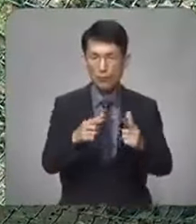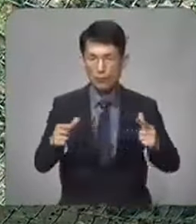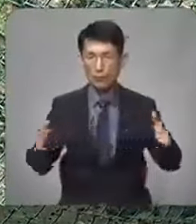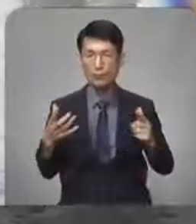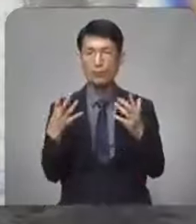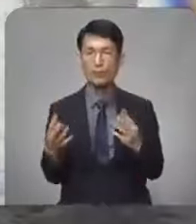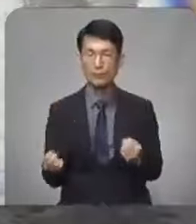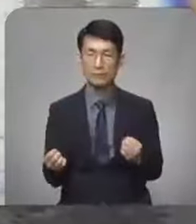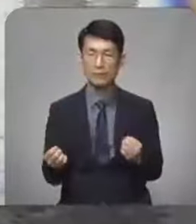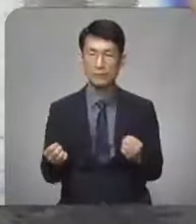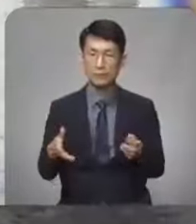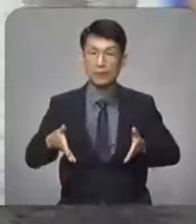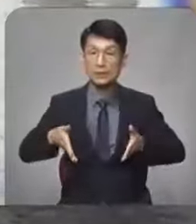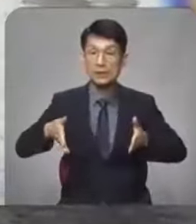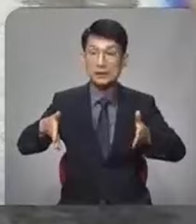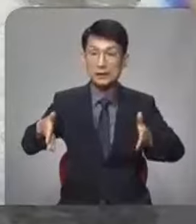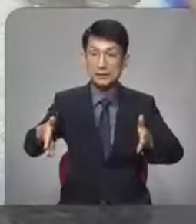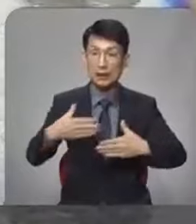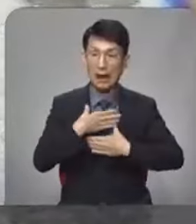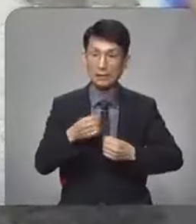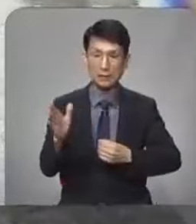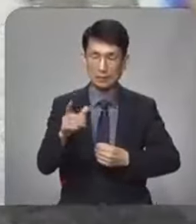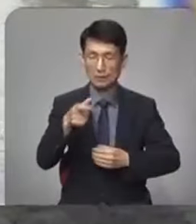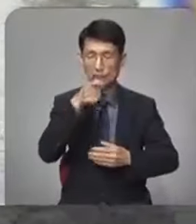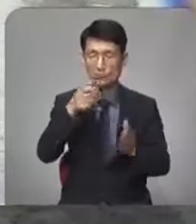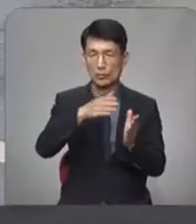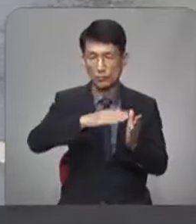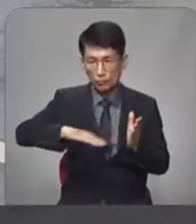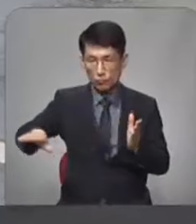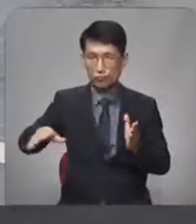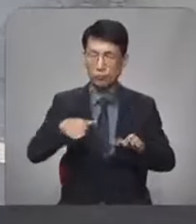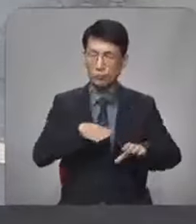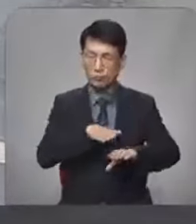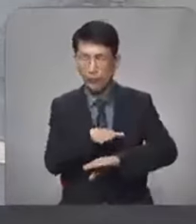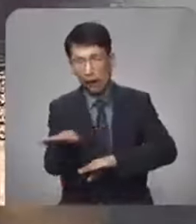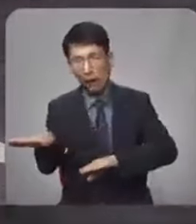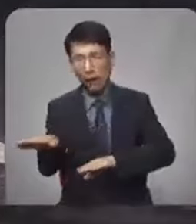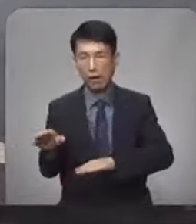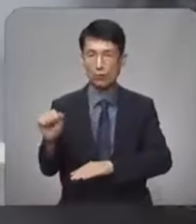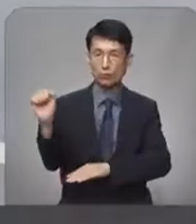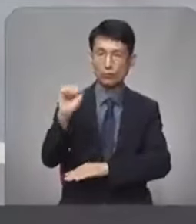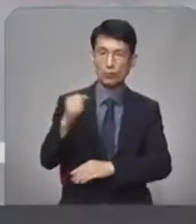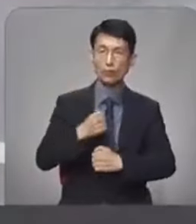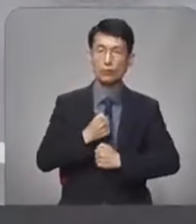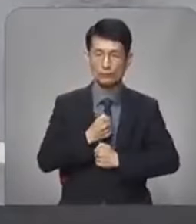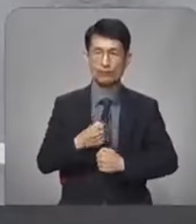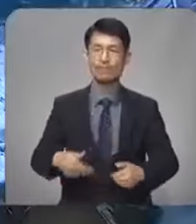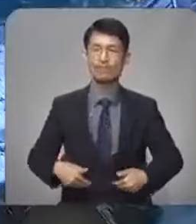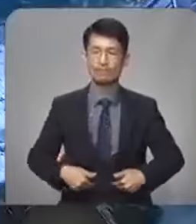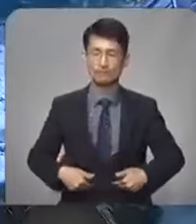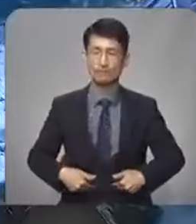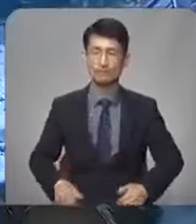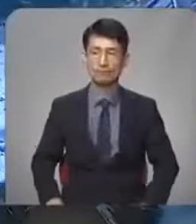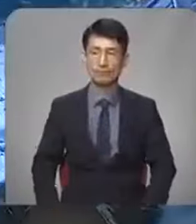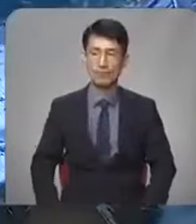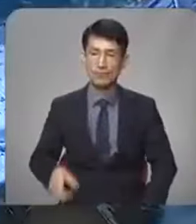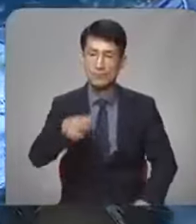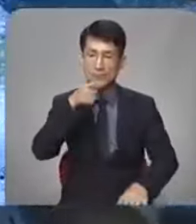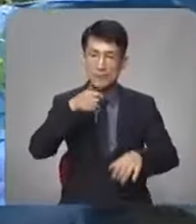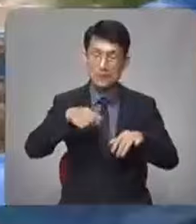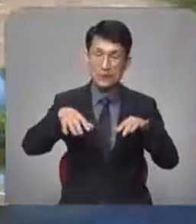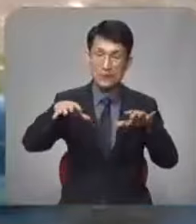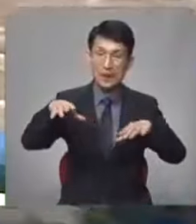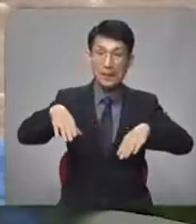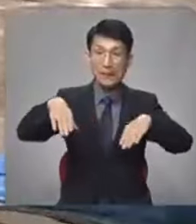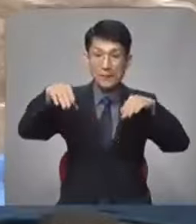아닙니다. 도심 도로라도 물웅덩이나 수막 현상이 발생할 수 있어 운전자들의 주의가 필요합니다. 비가 소강